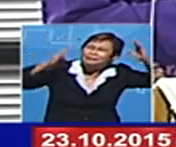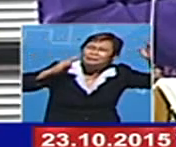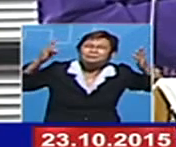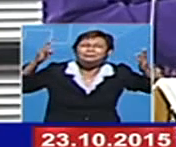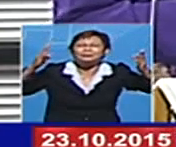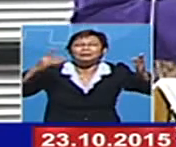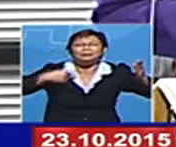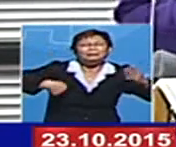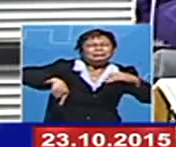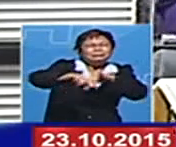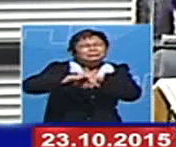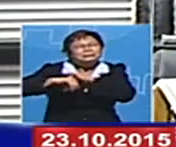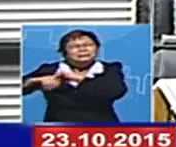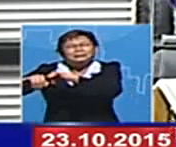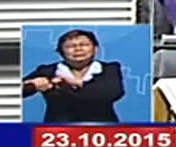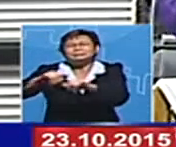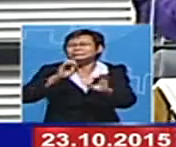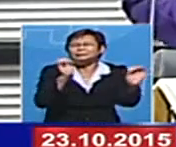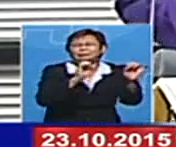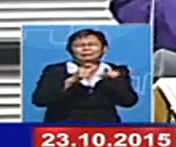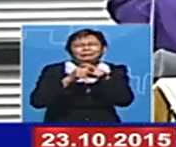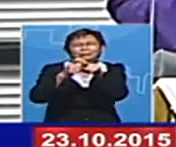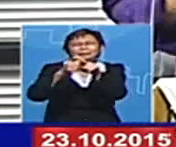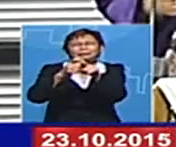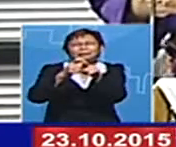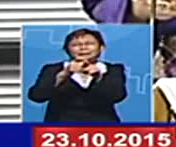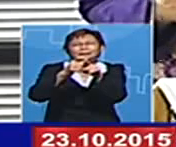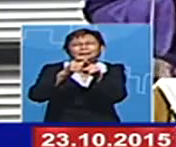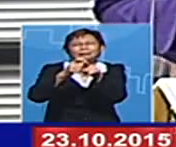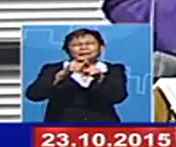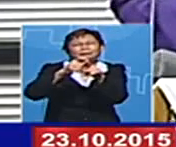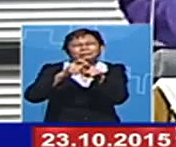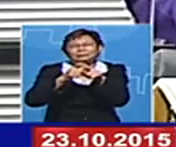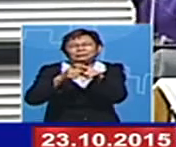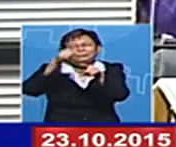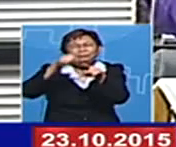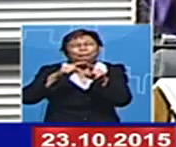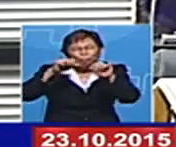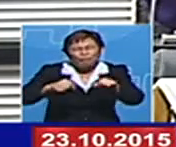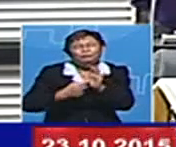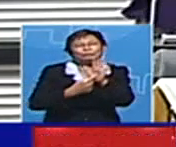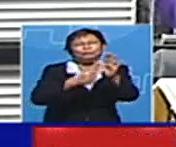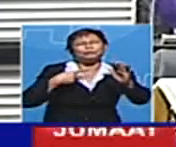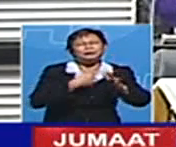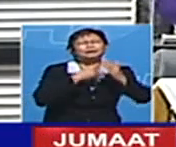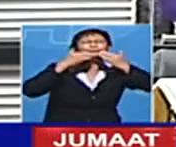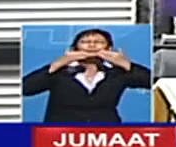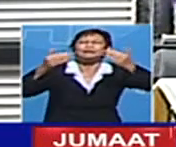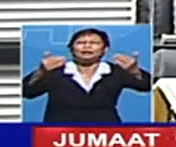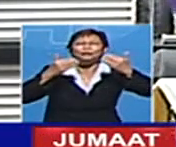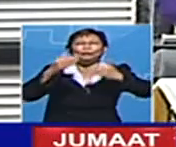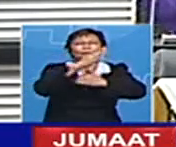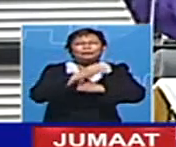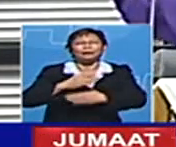sebagai ibarat Tiada Kata sebagai Umpama yang dapat menunjukkan betapa Kita berterima kasih